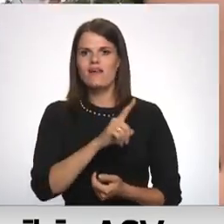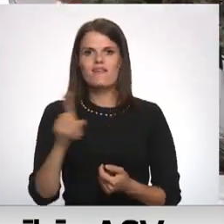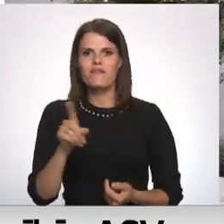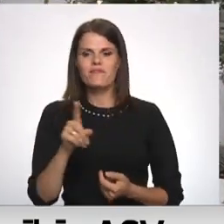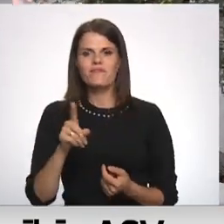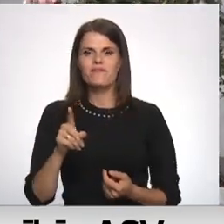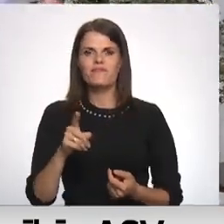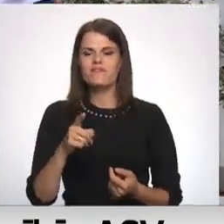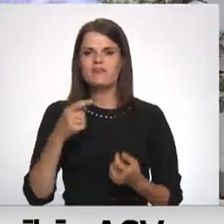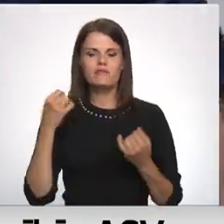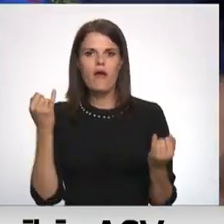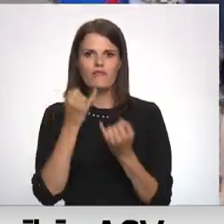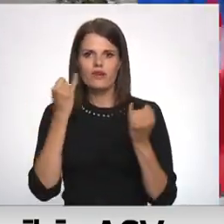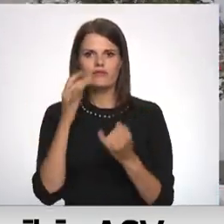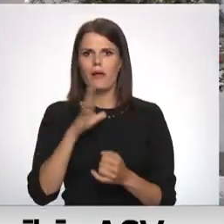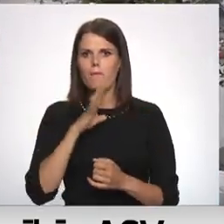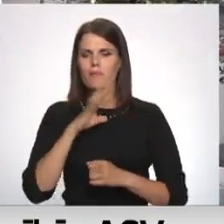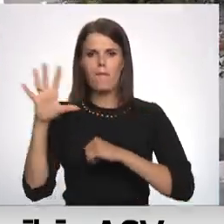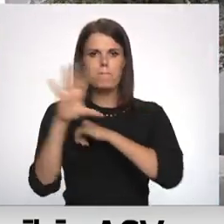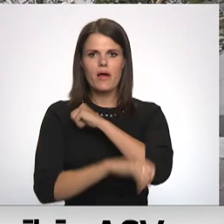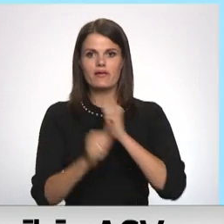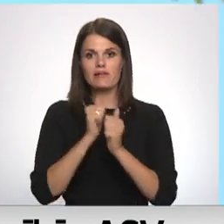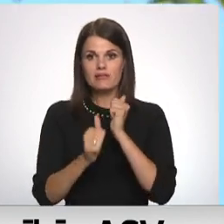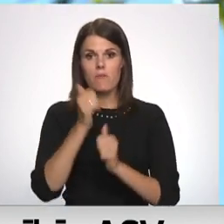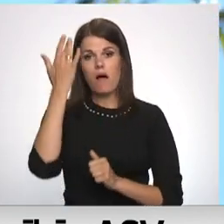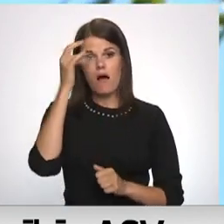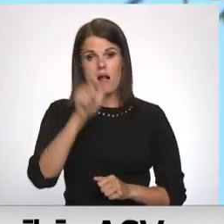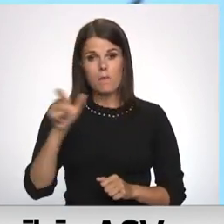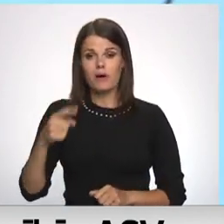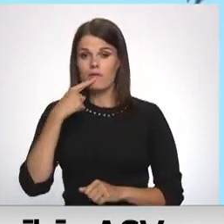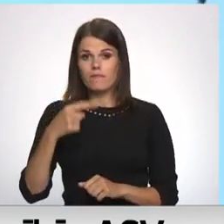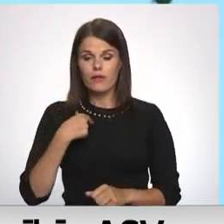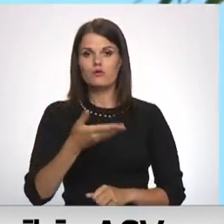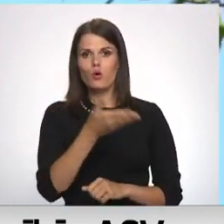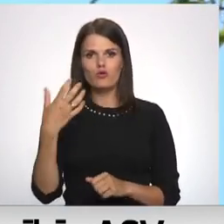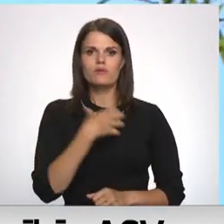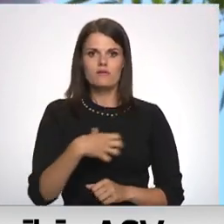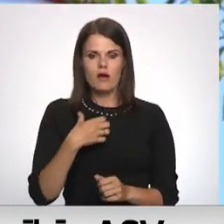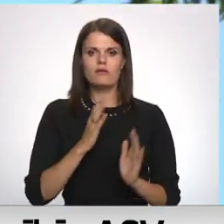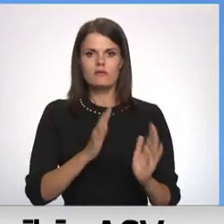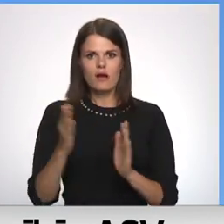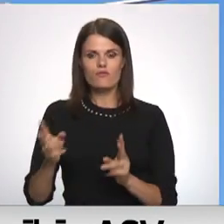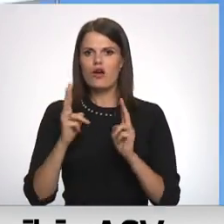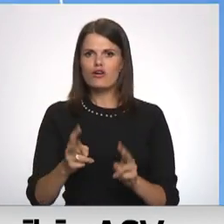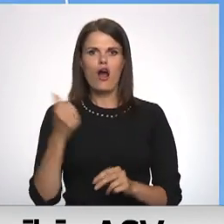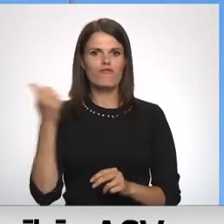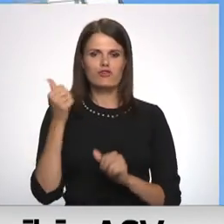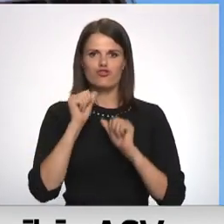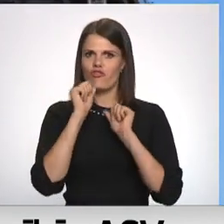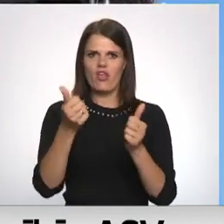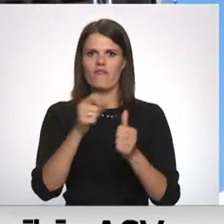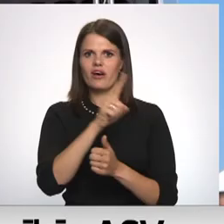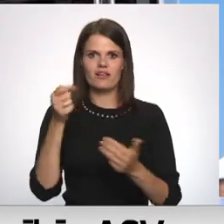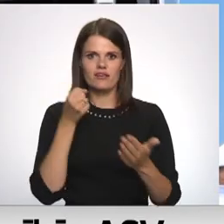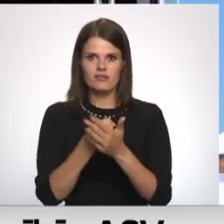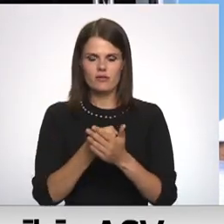pats sacensību noslēgums. Tad, kad amerikāņi mums jau teica, ka jums ir jau jāsagatavo tam, ka viņš nenobrauks, mūsos laikam